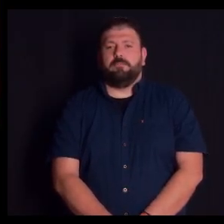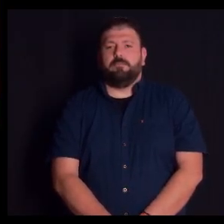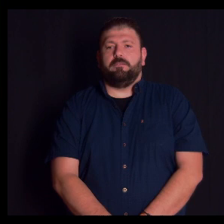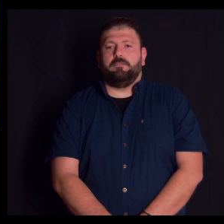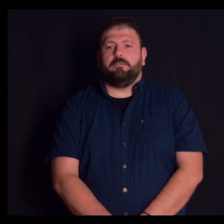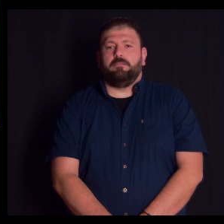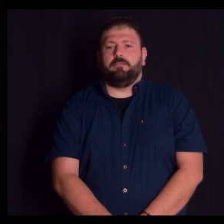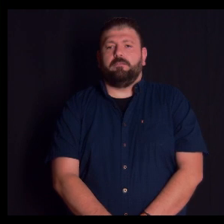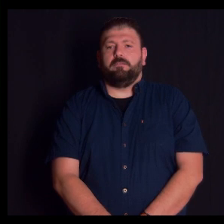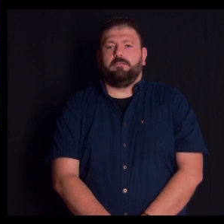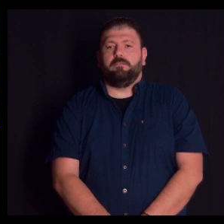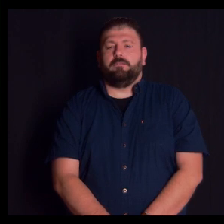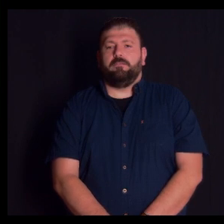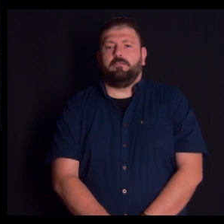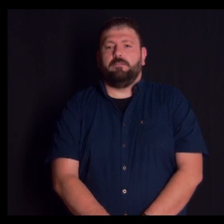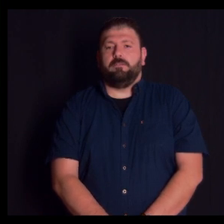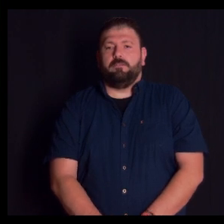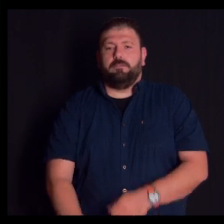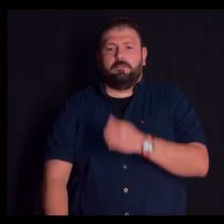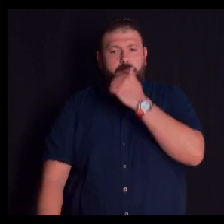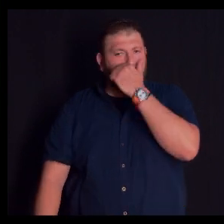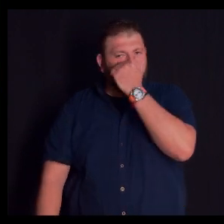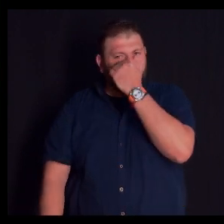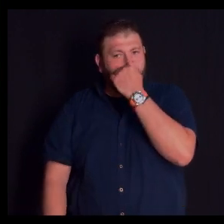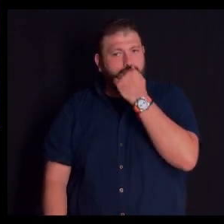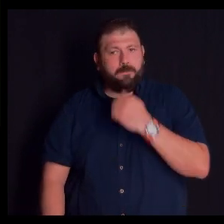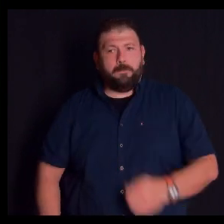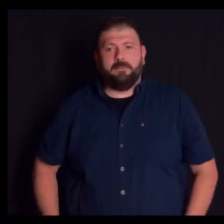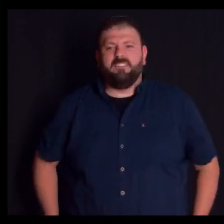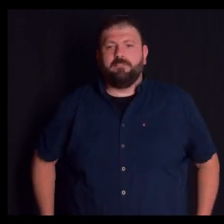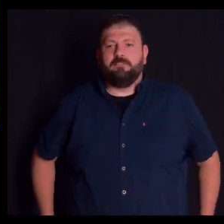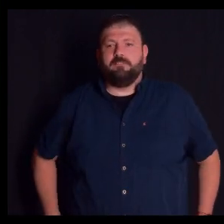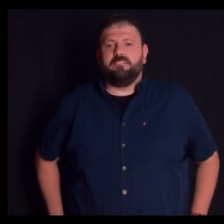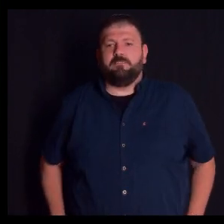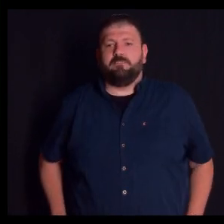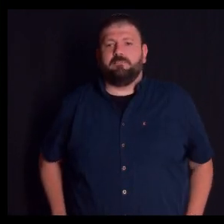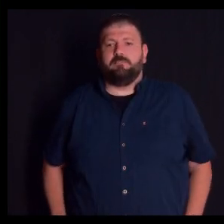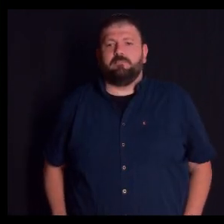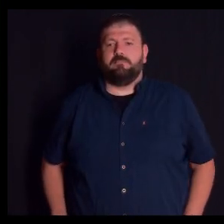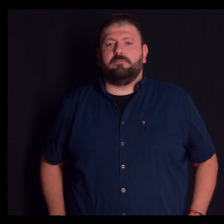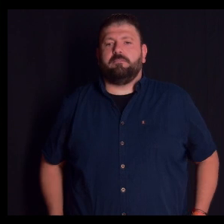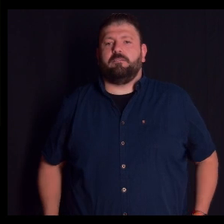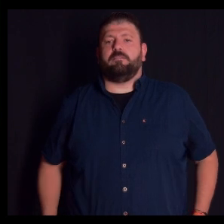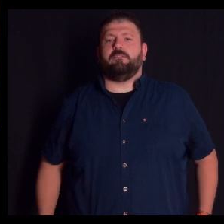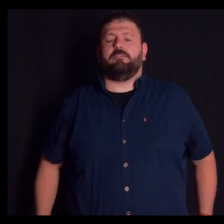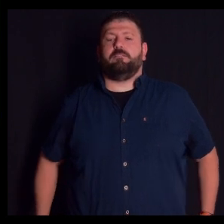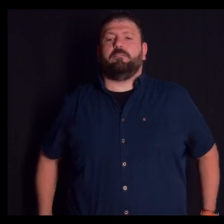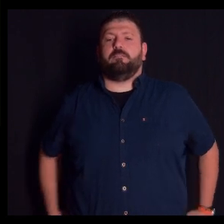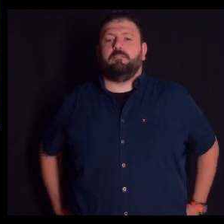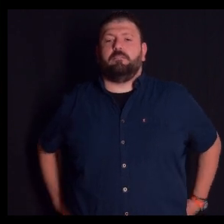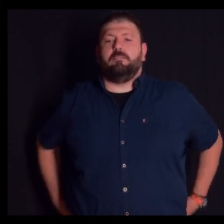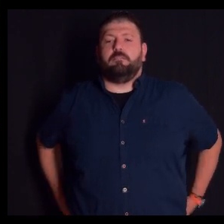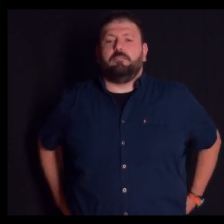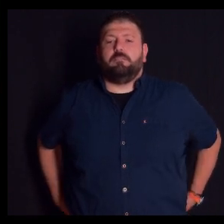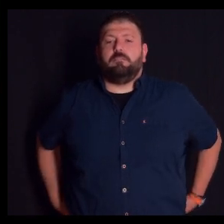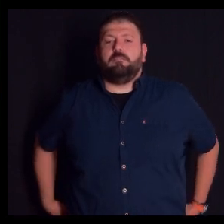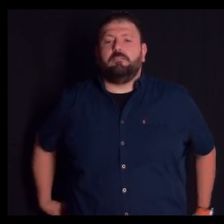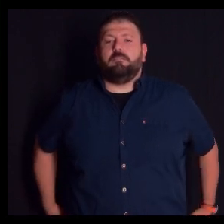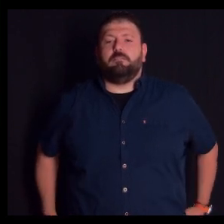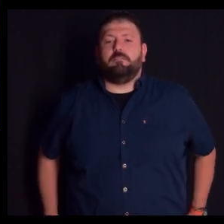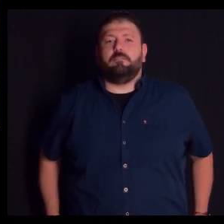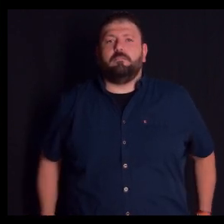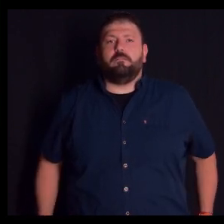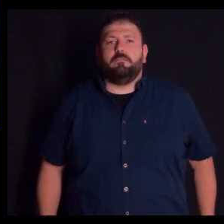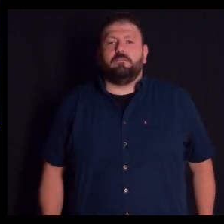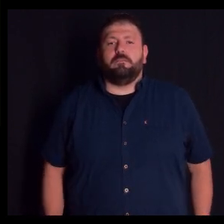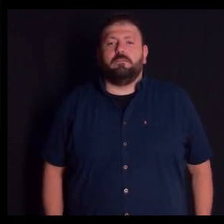Он? А, Я еще раз очень рада представиться. Как я пришла в Omnilife, я искала